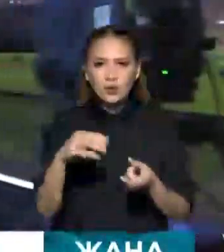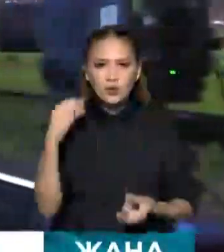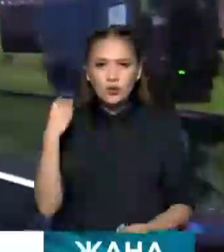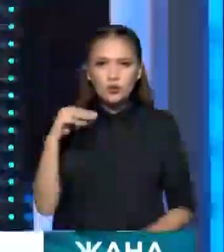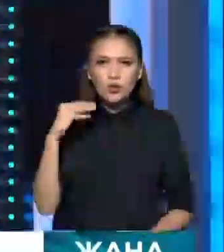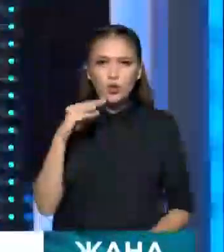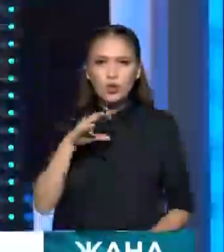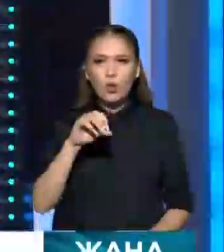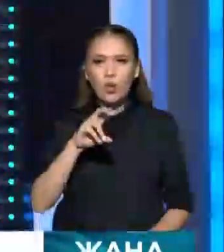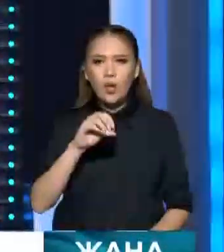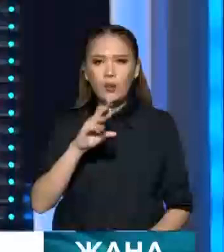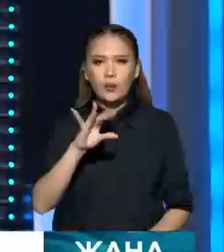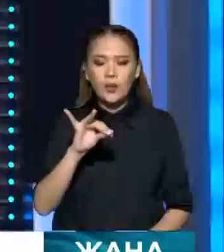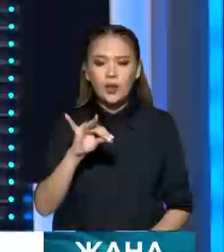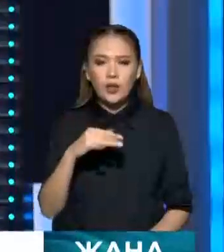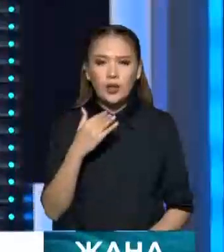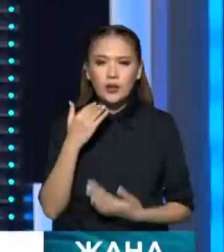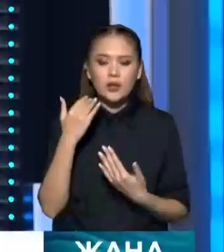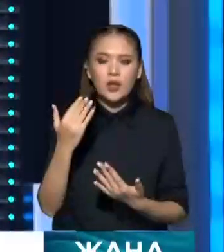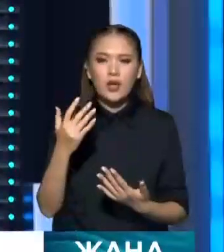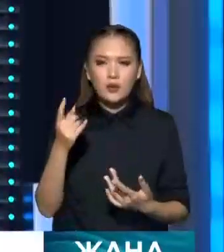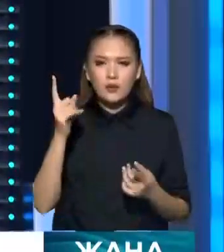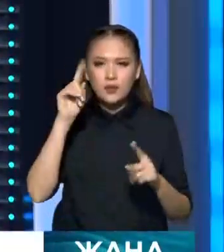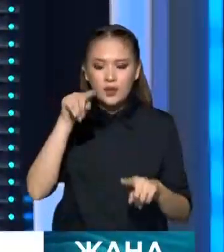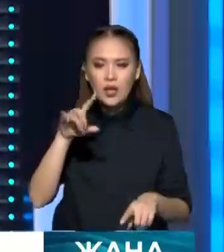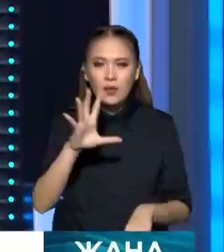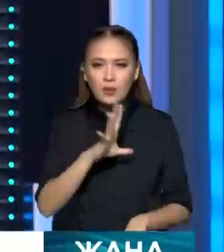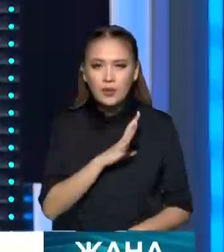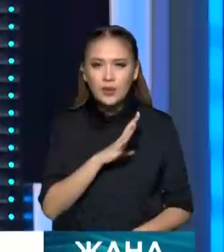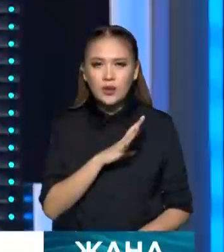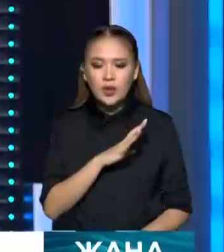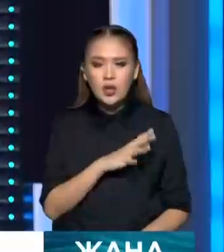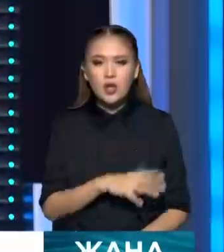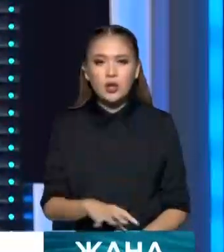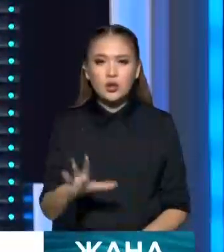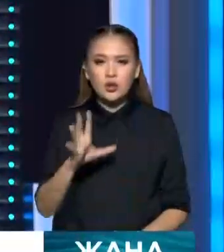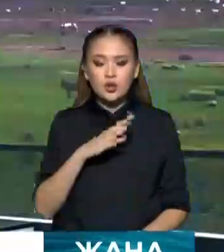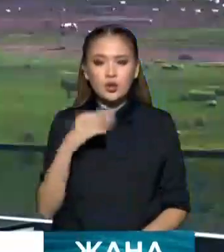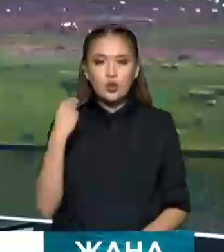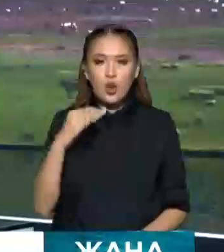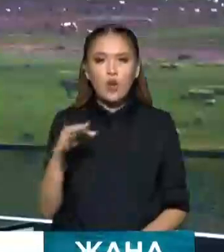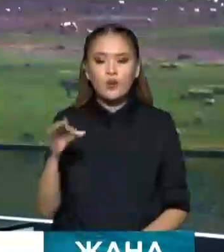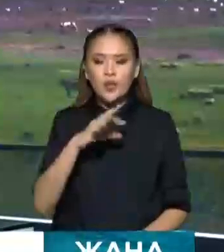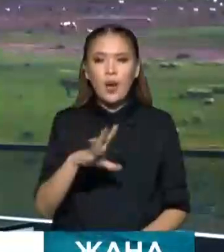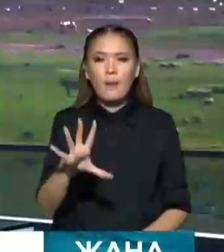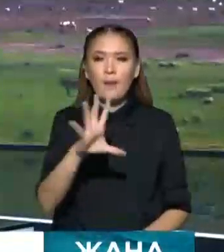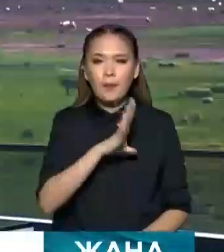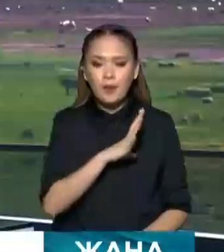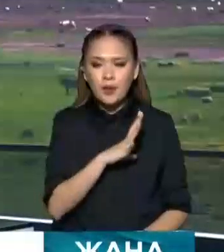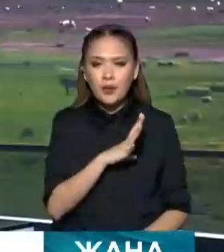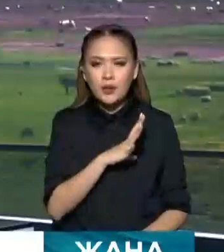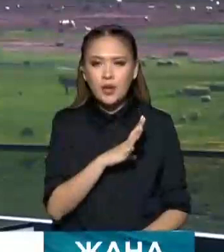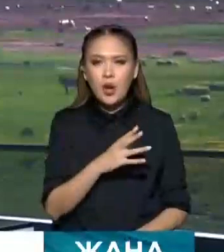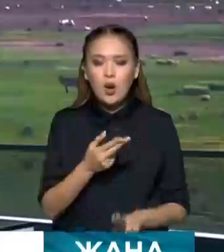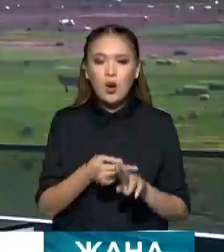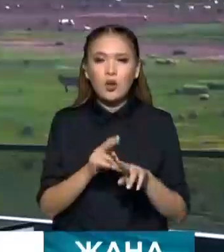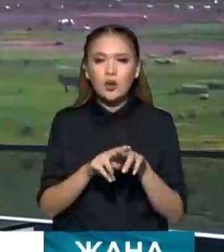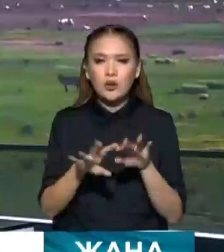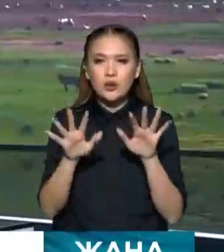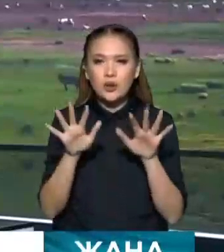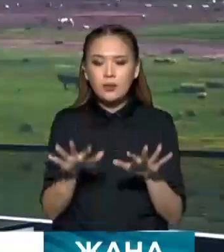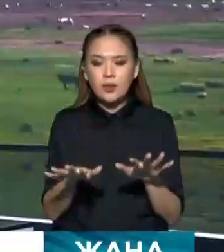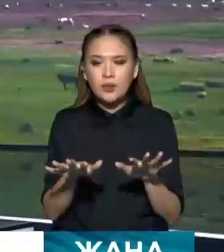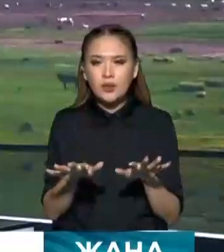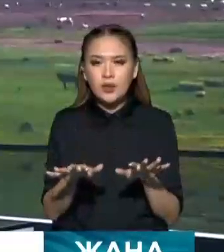Төлеби ауданындағы ол мәселеден хабардарсыздар ма? Шындығында да біз Түркістан облысында болғанбыз. Түркістан облысында жер